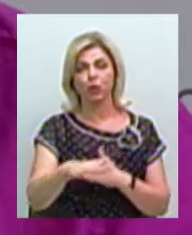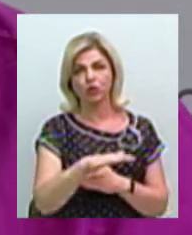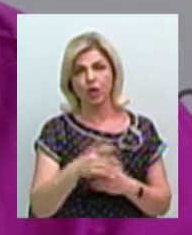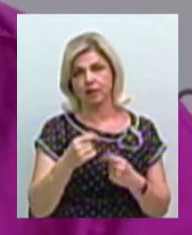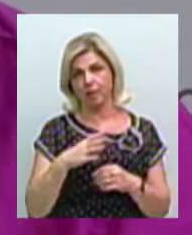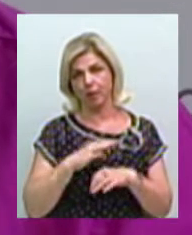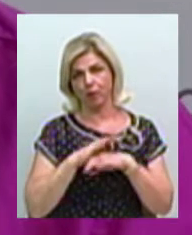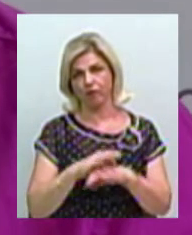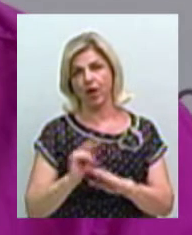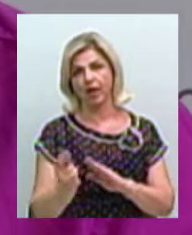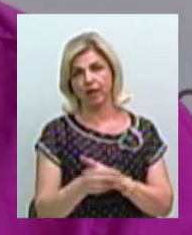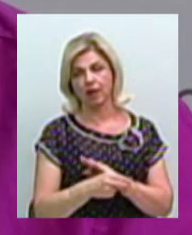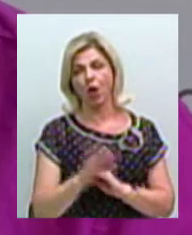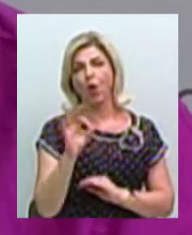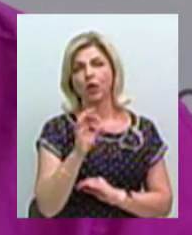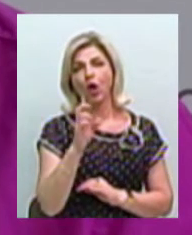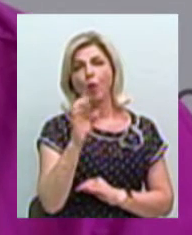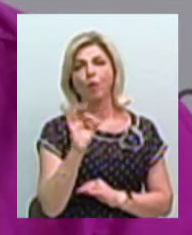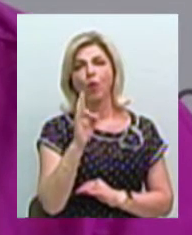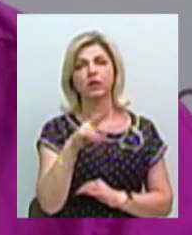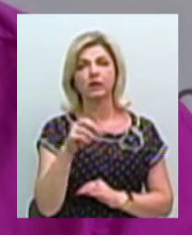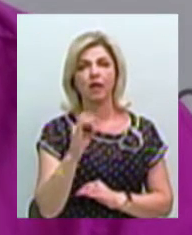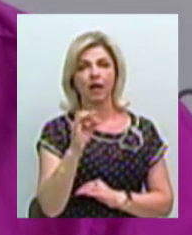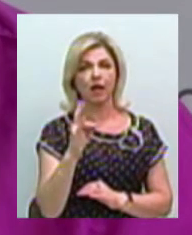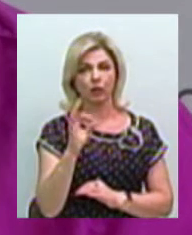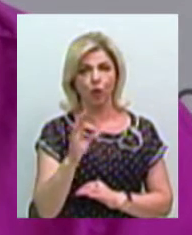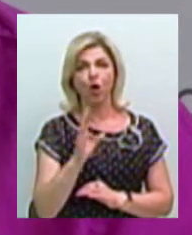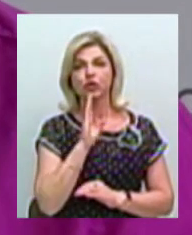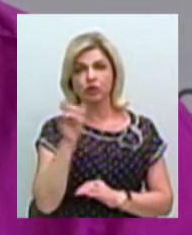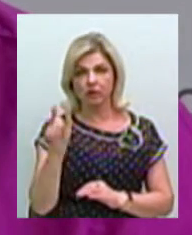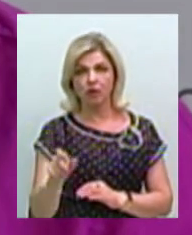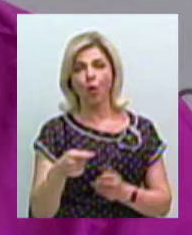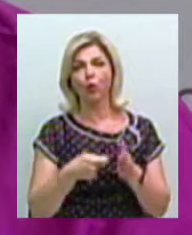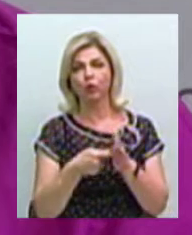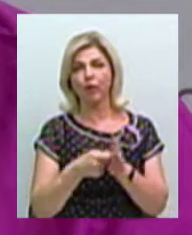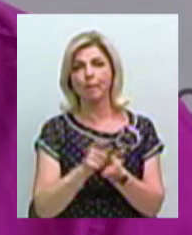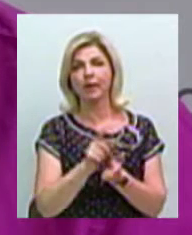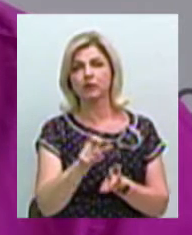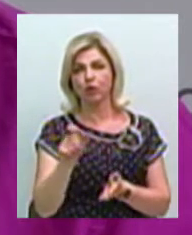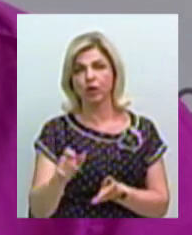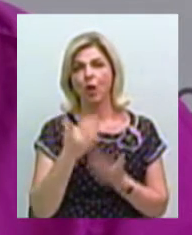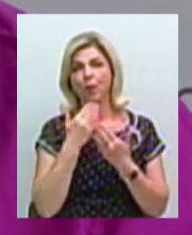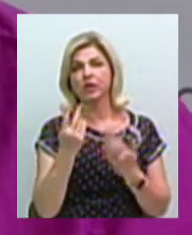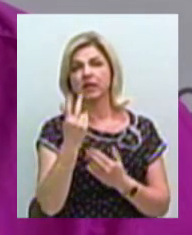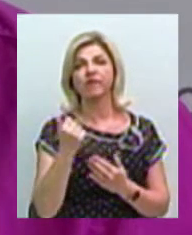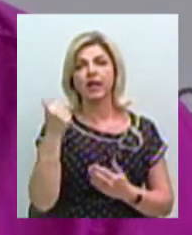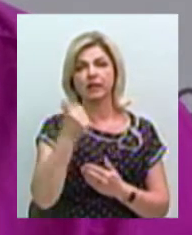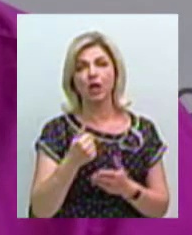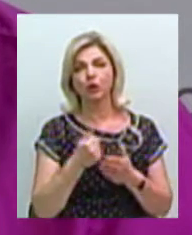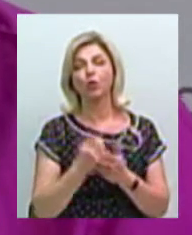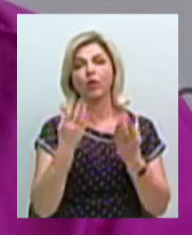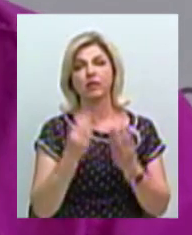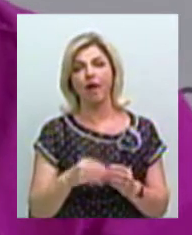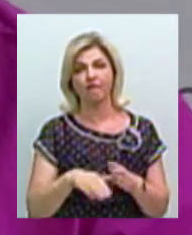агітація. Олена Бондаренко, вона годувала пенсіонерів на протязі останніх 2 тижнів до дня виборів, це